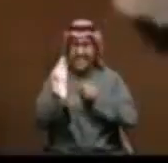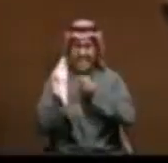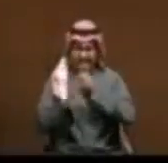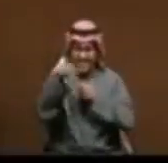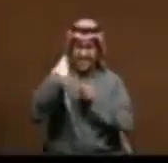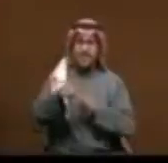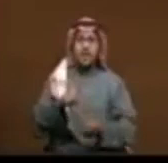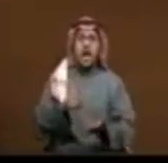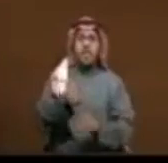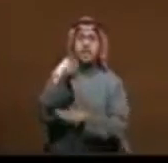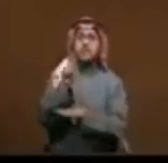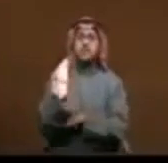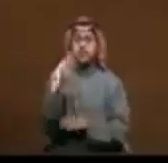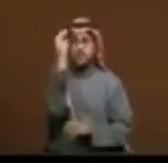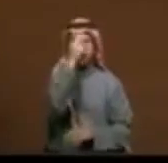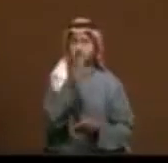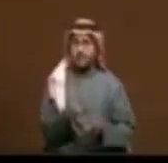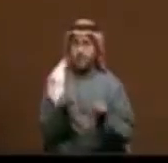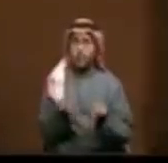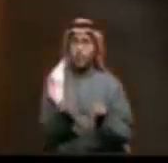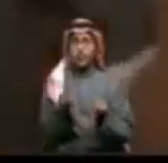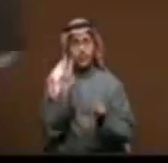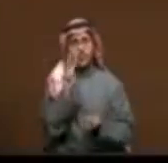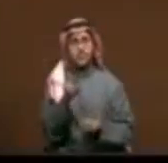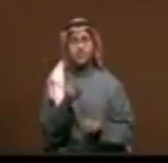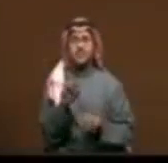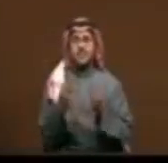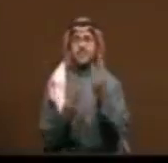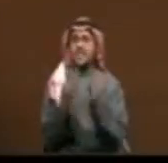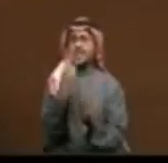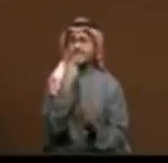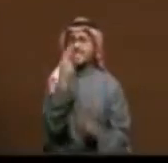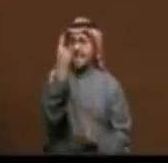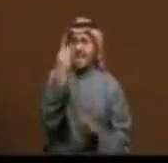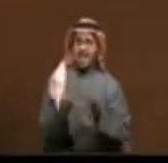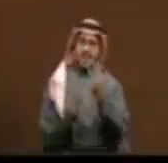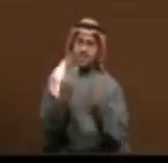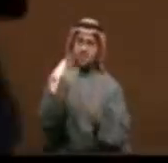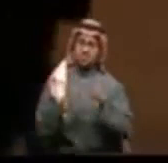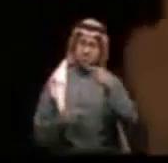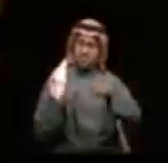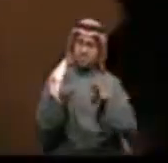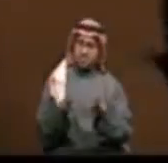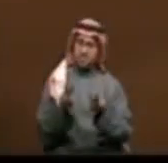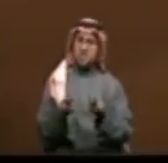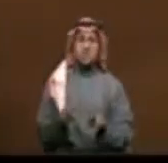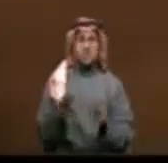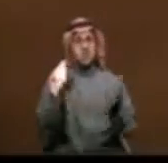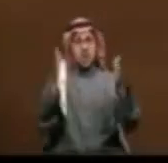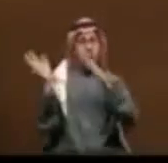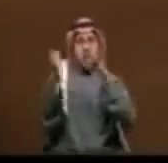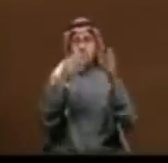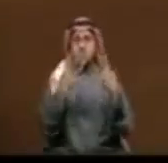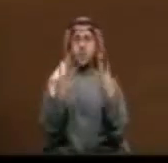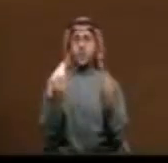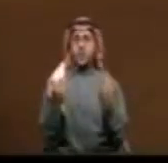جنادرية موطني بإطلالتها وحلتها 33. الأجواء مختلفة وجميلة بهذه